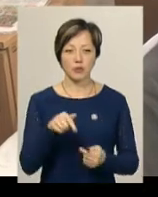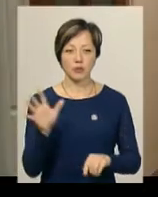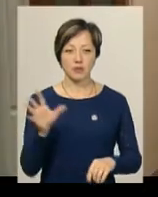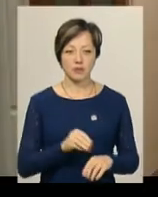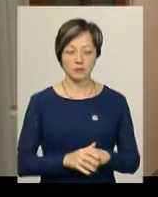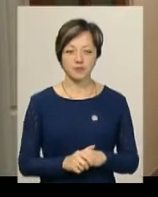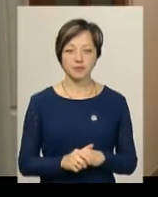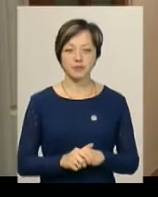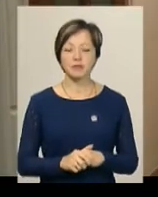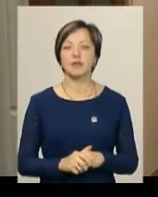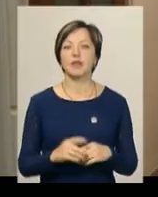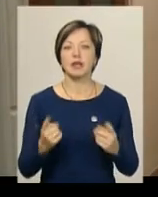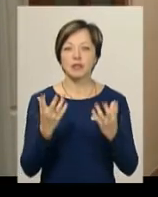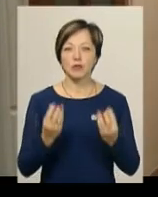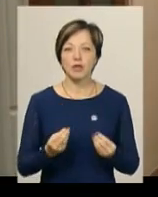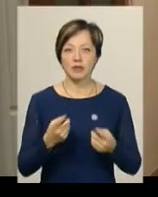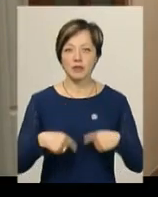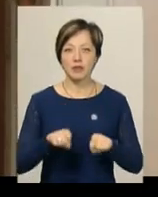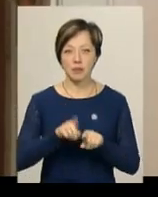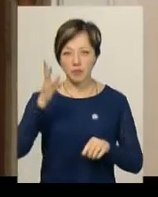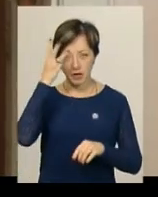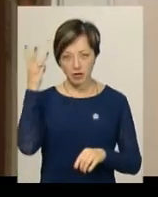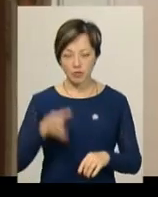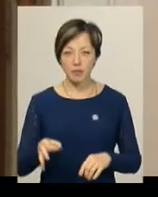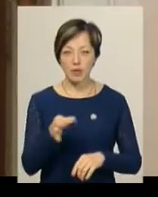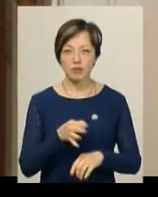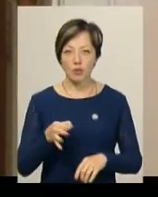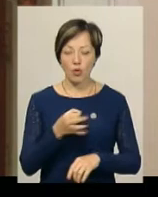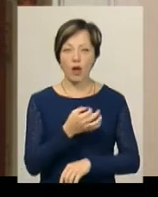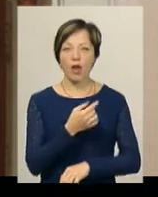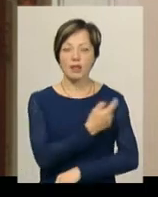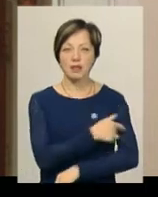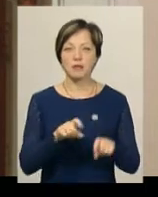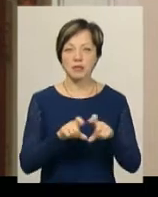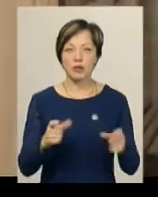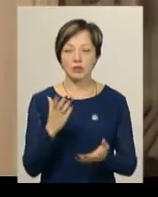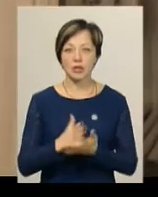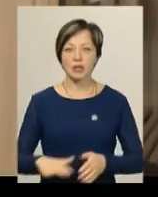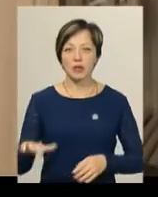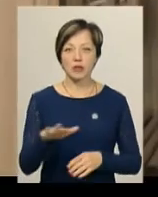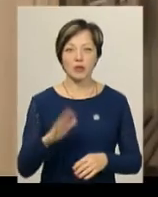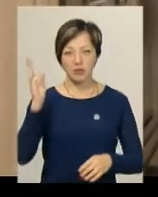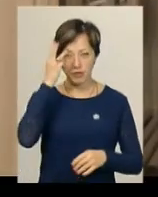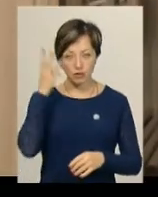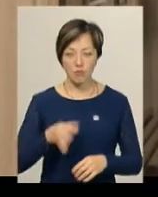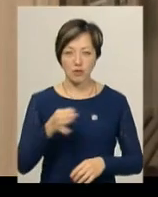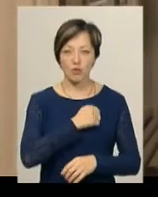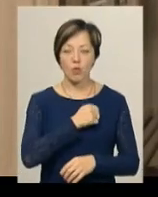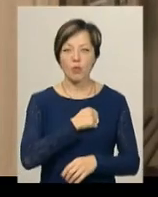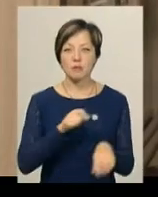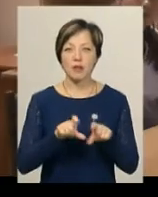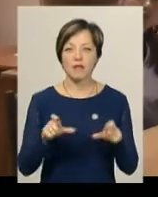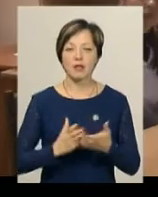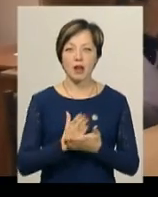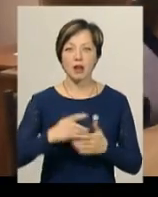все. Стаціонарні відділення Хмельницького обласного кардіологічного диспансеру відтепер розташовані на території Хмельницького обласного госпіталю ветеранів